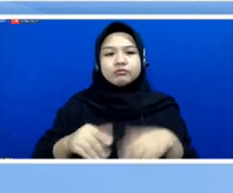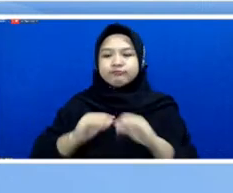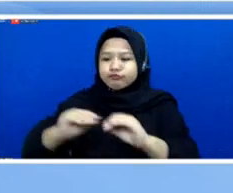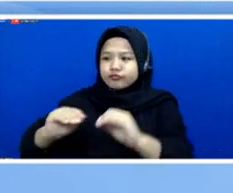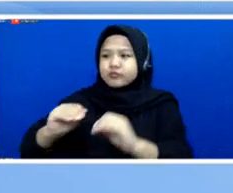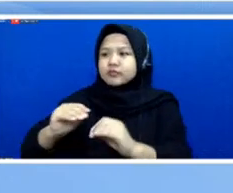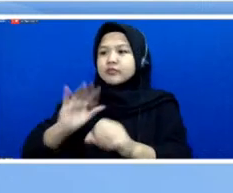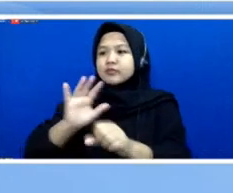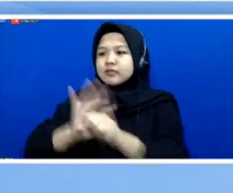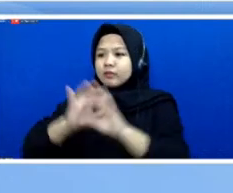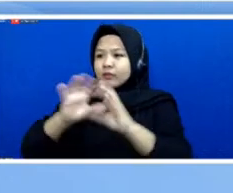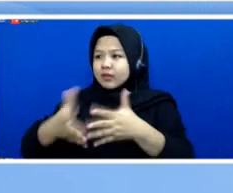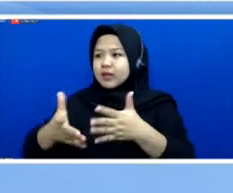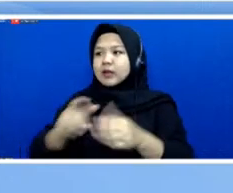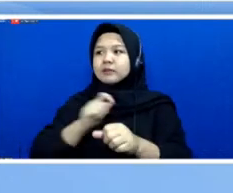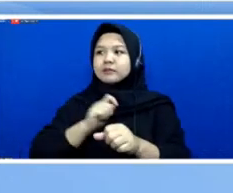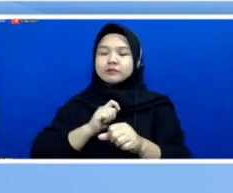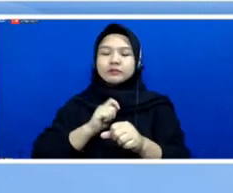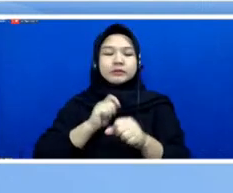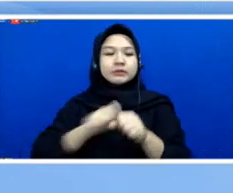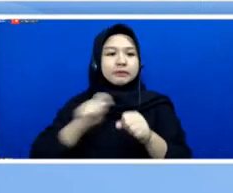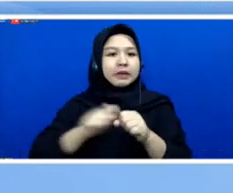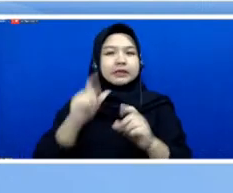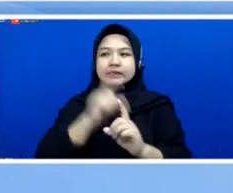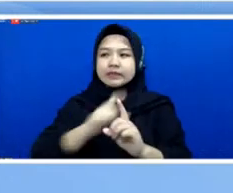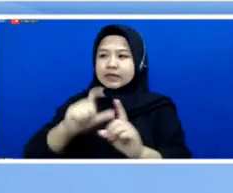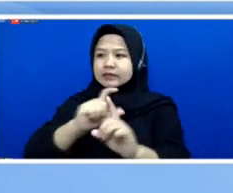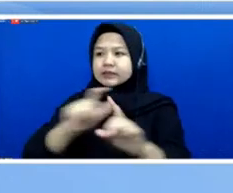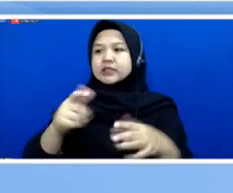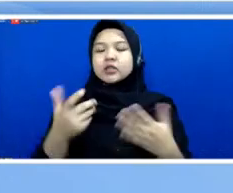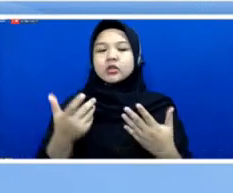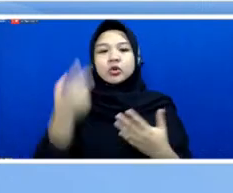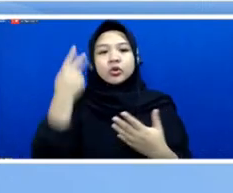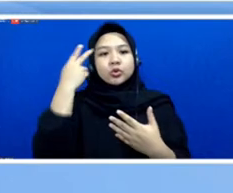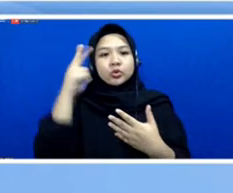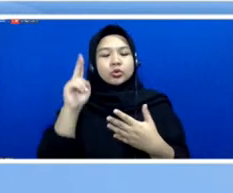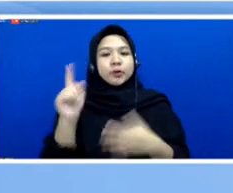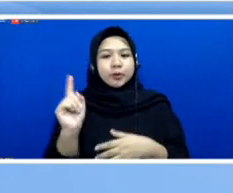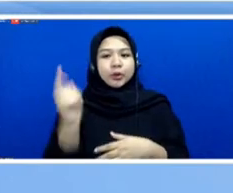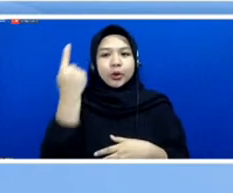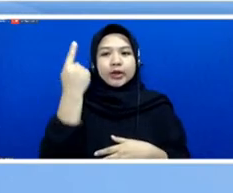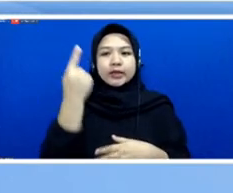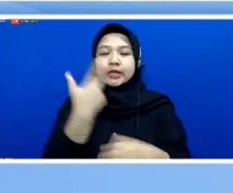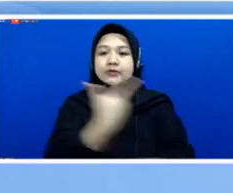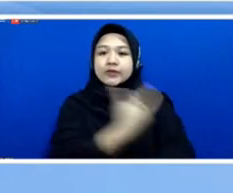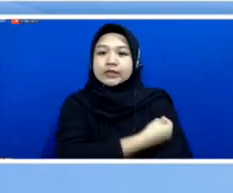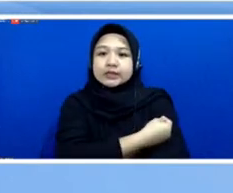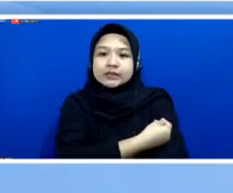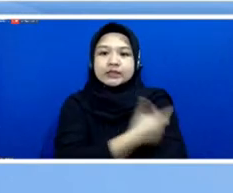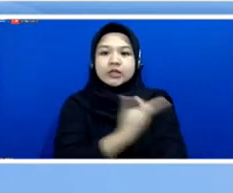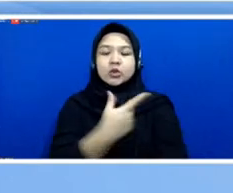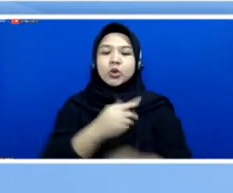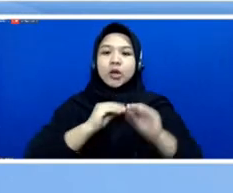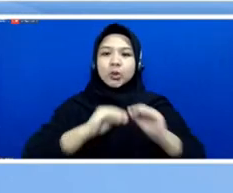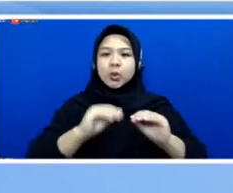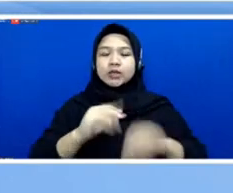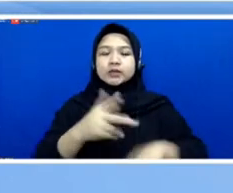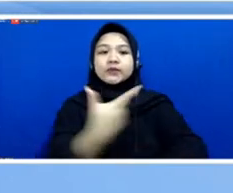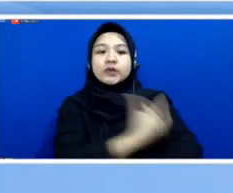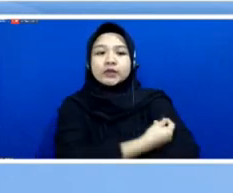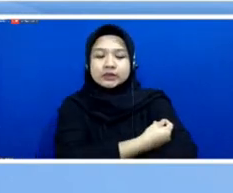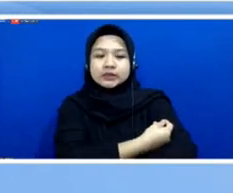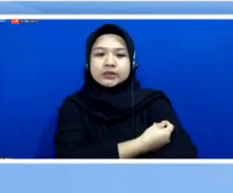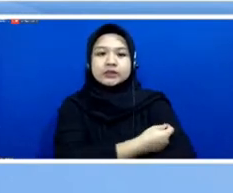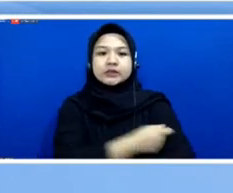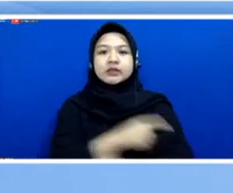untuk memperbaiki tracing, dan untuk memprioritaskan vaksinasi gitu, untuk edukasi vaksinasi gitu. Namun